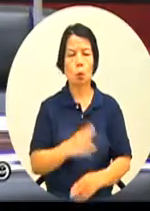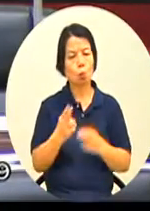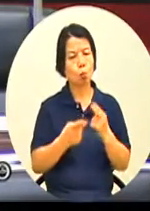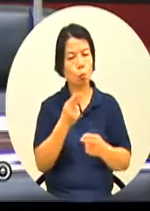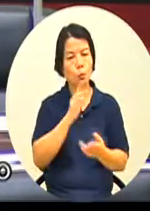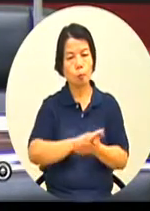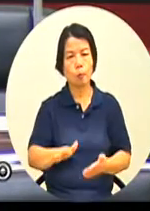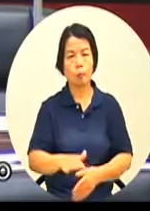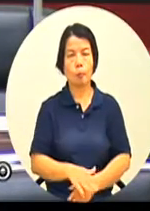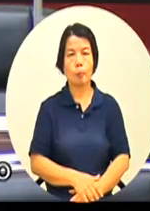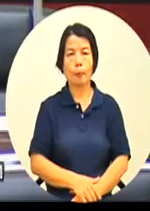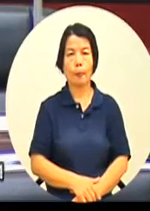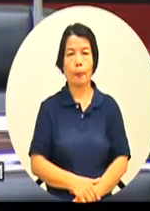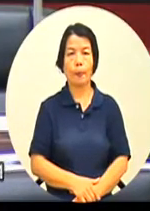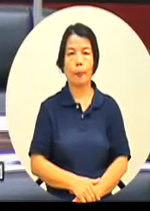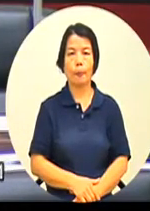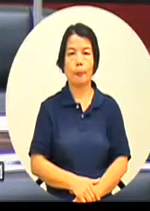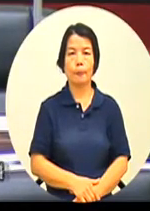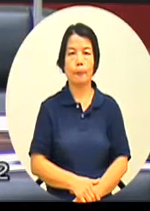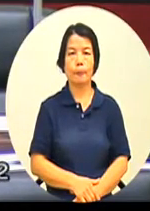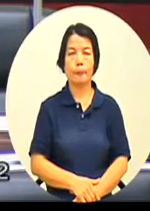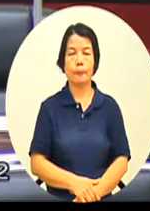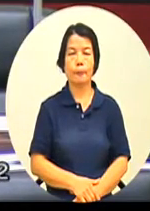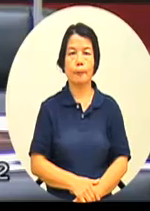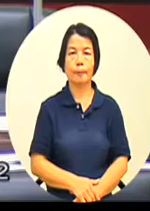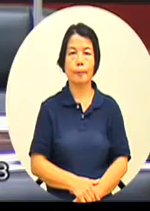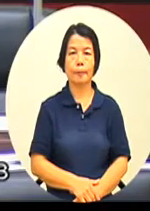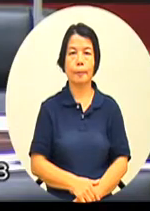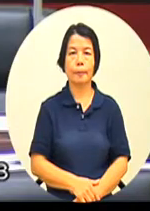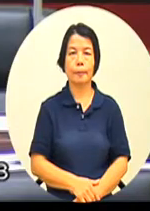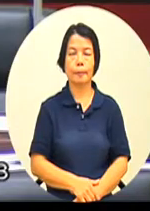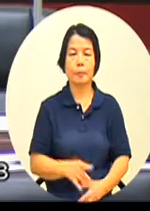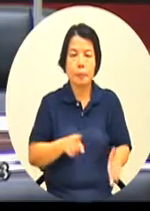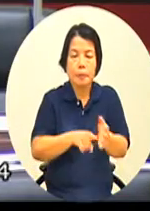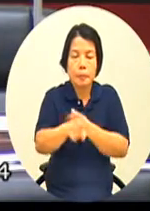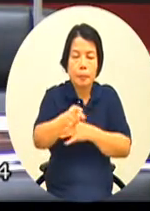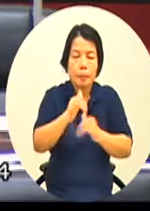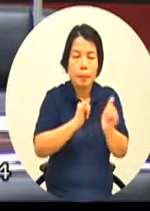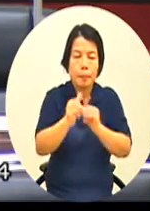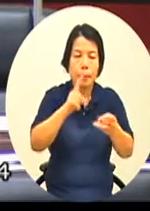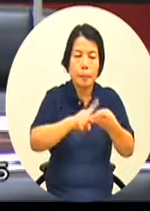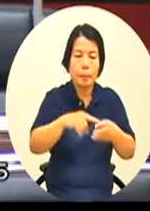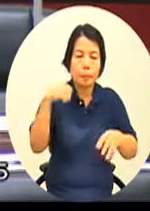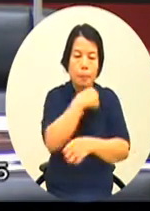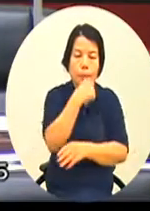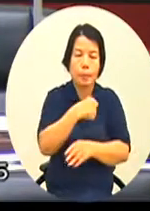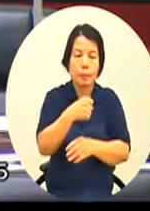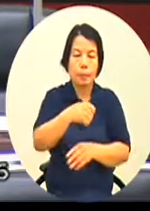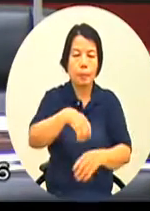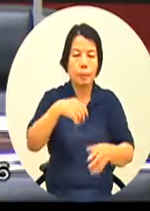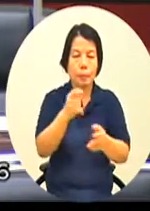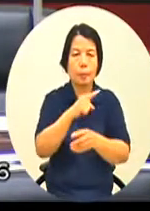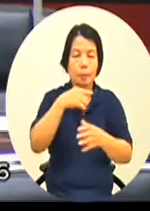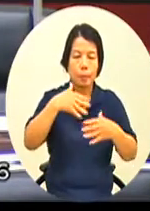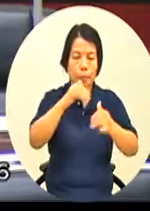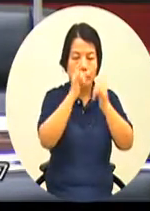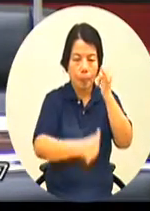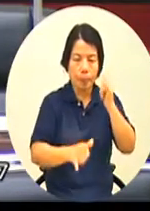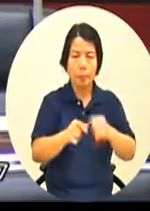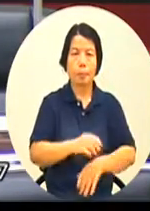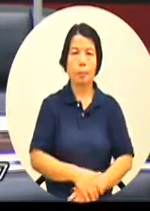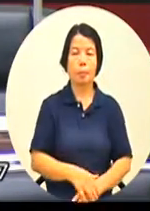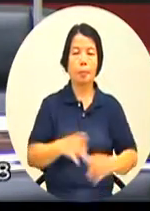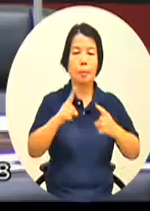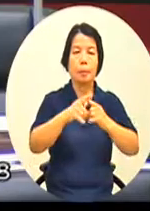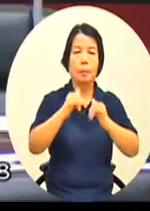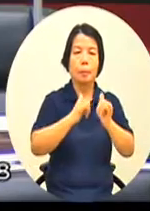呢？我先来讲一下直接民主在台湾实行的状况。那直接民主呢，就是人民